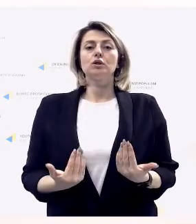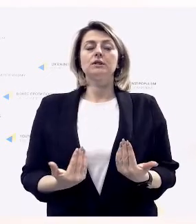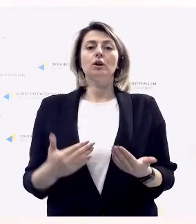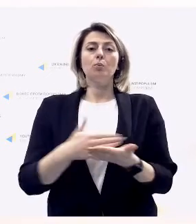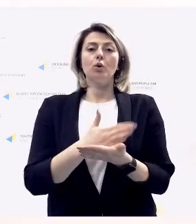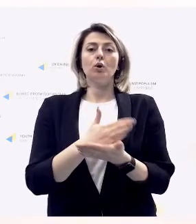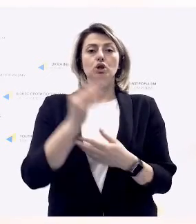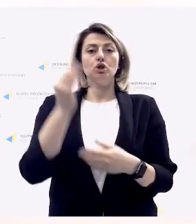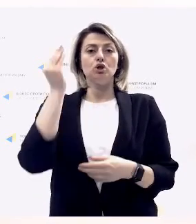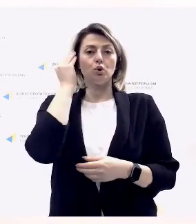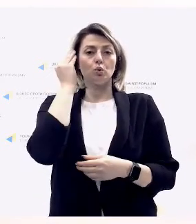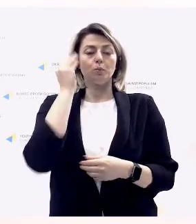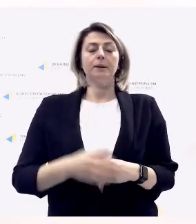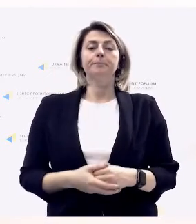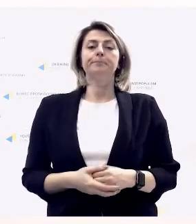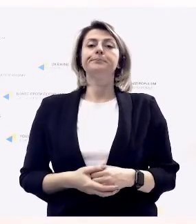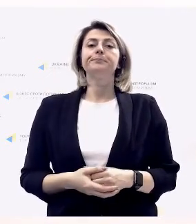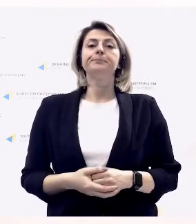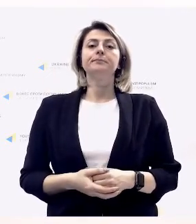соціально-політичні думки.